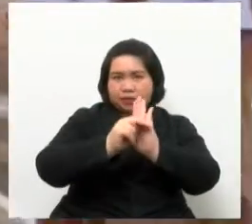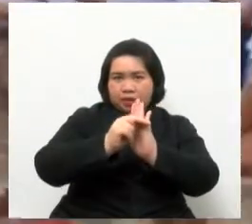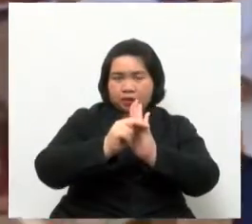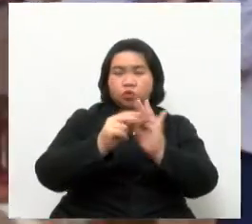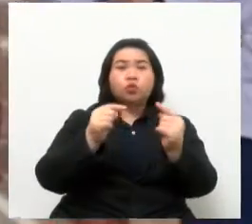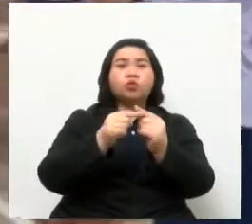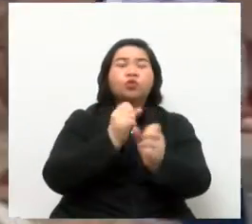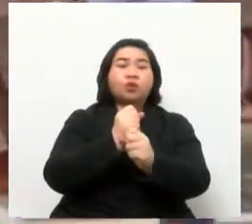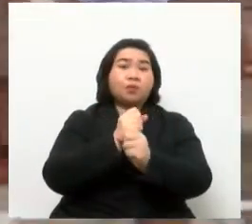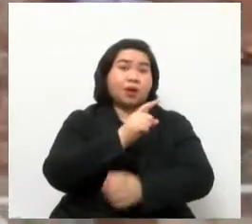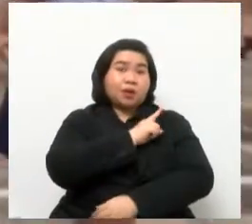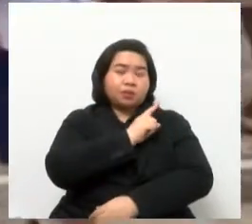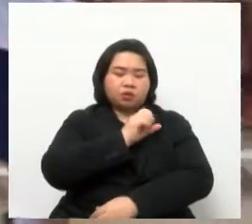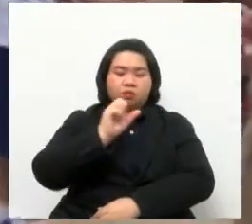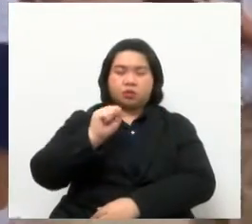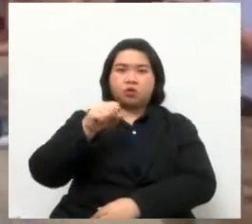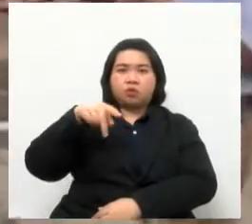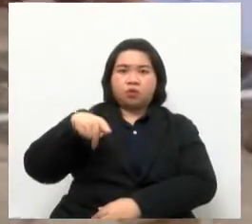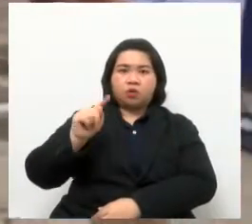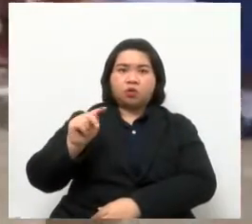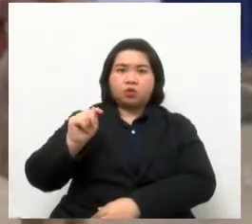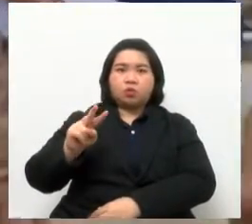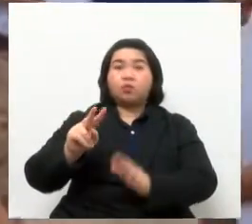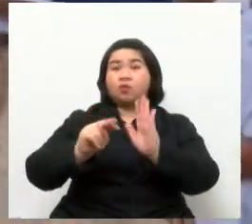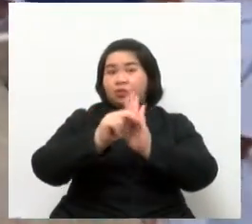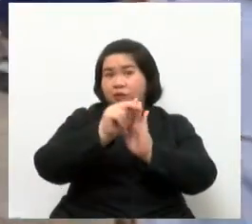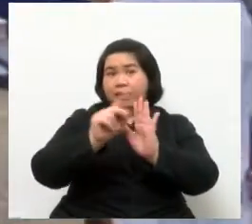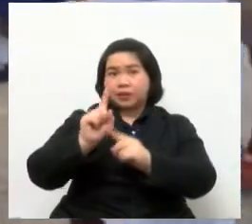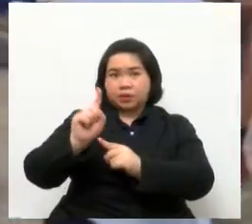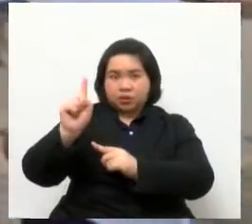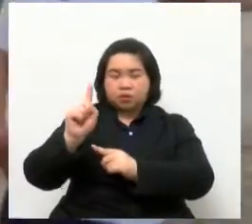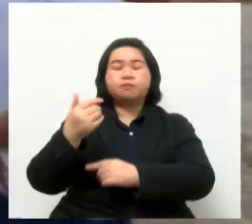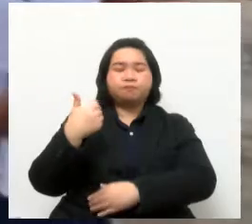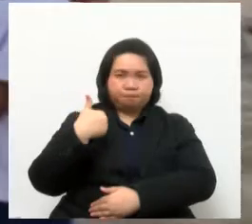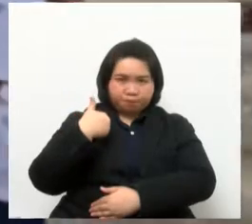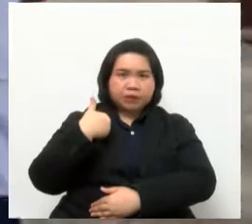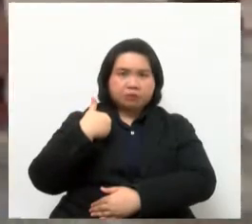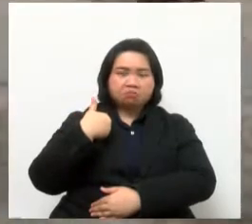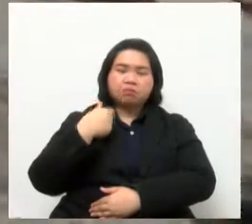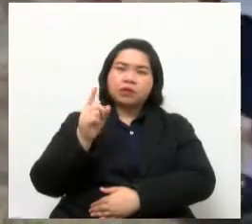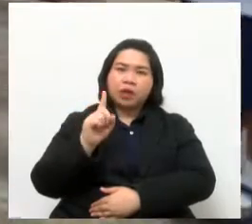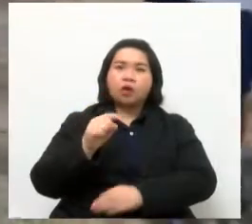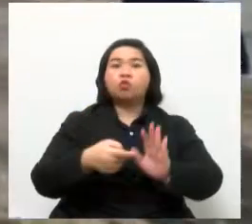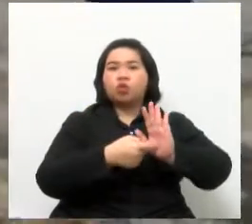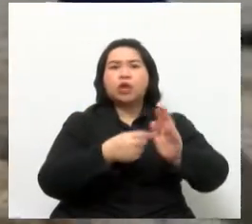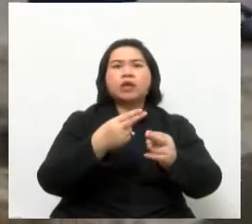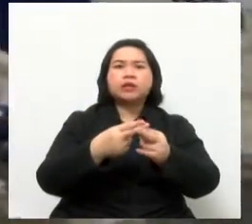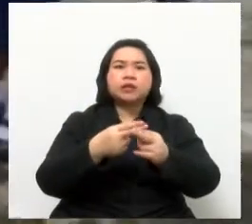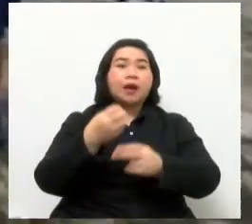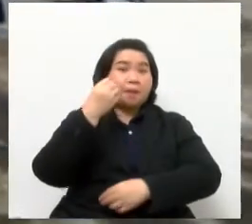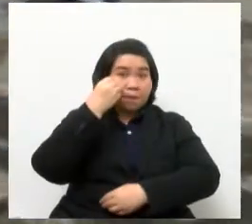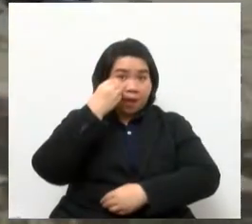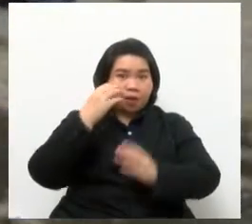เขตพื้นที่การศึกษาประถมศึกษาน่านเขต1ขอนำเสนอนวัตกรรมบวรพิชิต